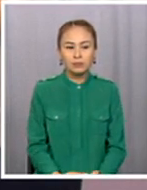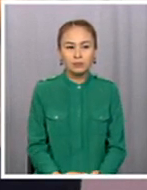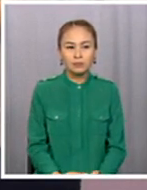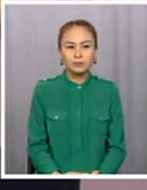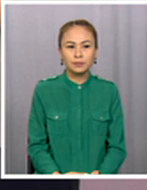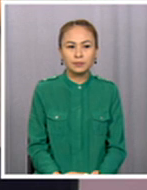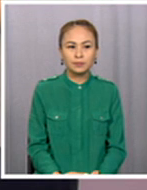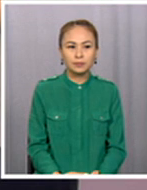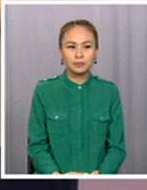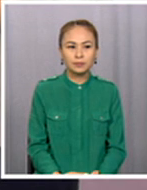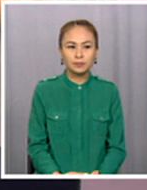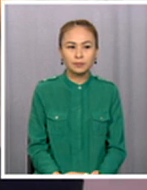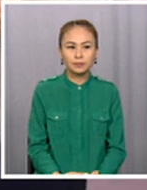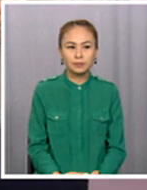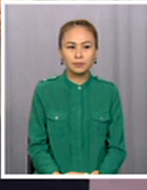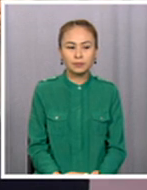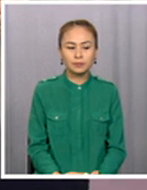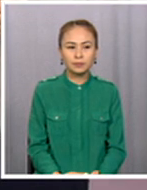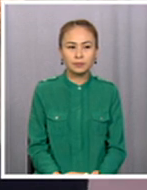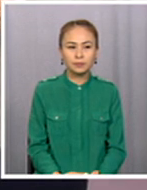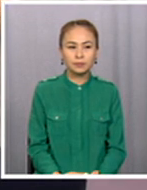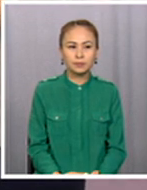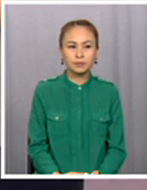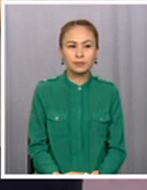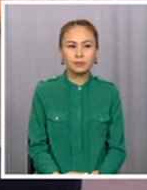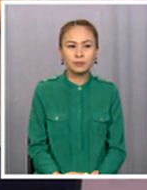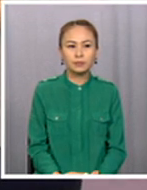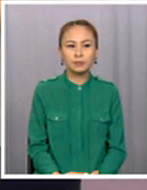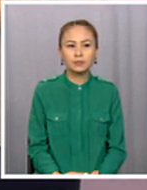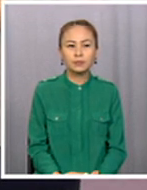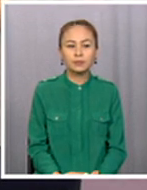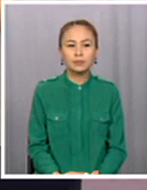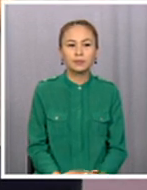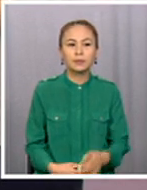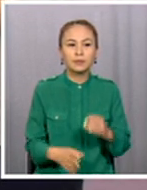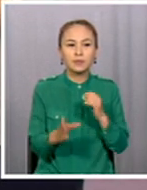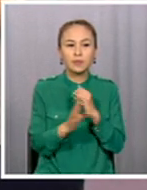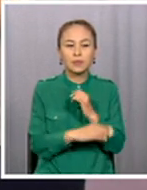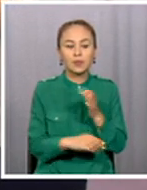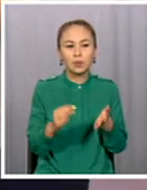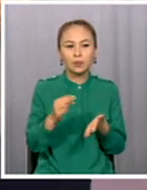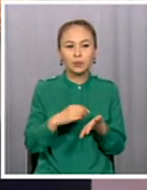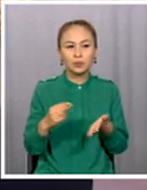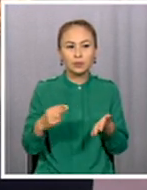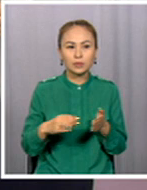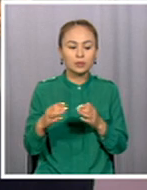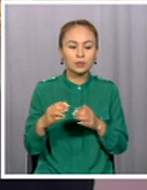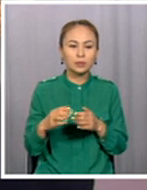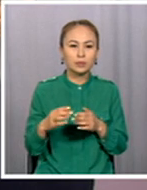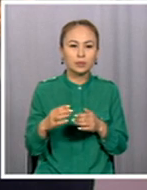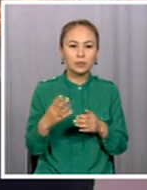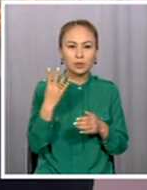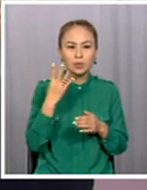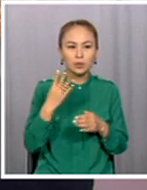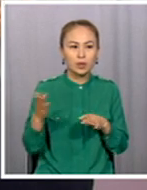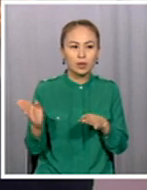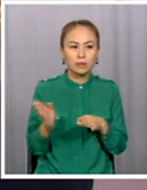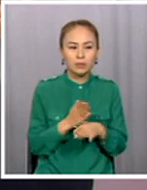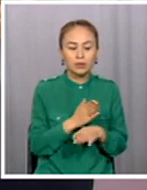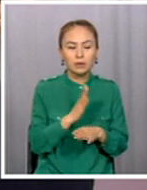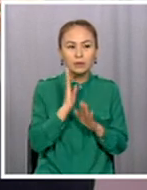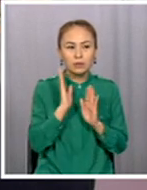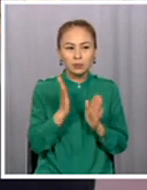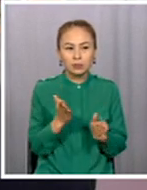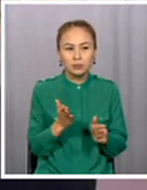алдынан және соңынан бір әріпті, және қалам сөзінің алдынан төрт әріпті алып